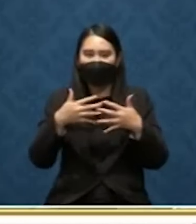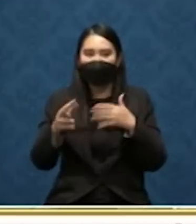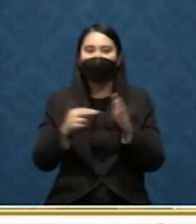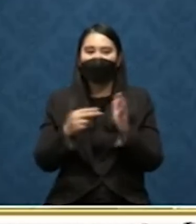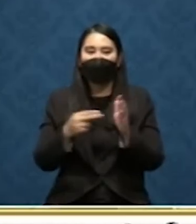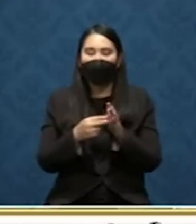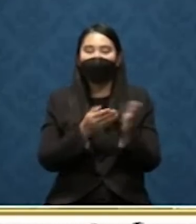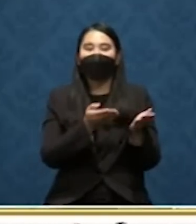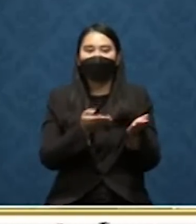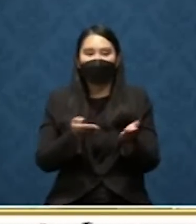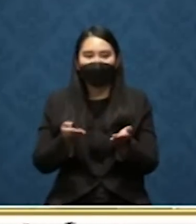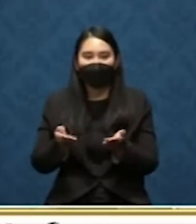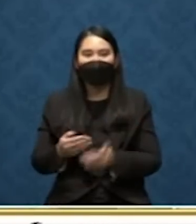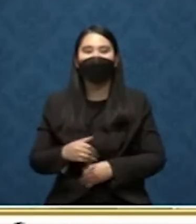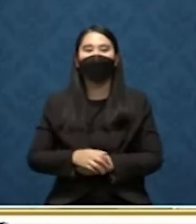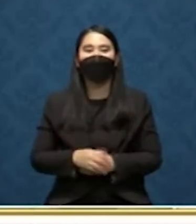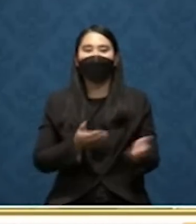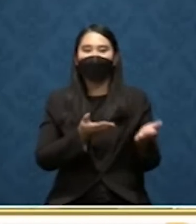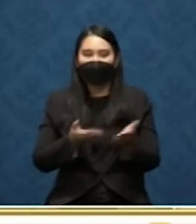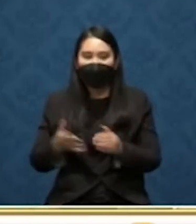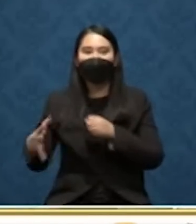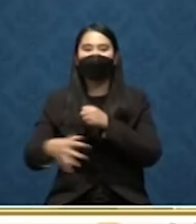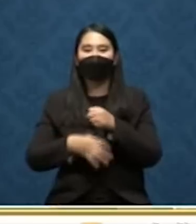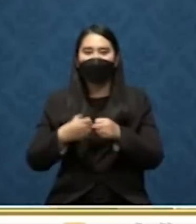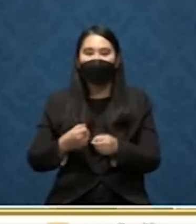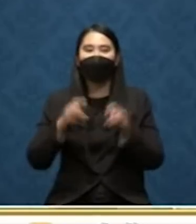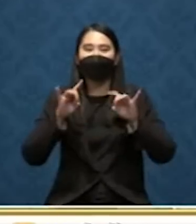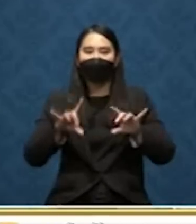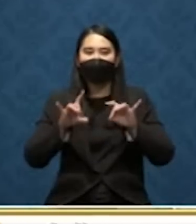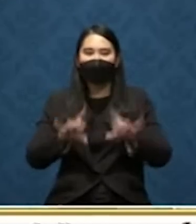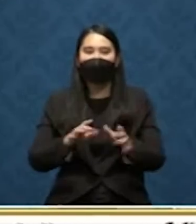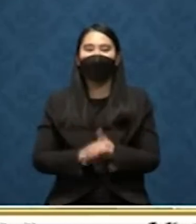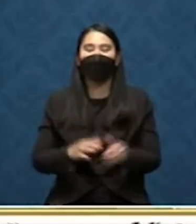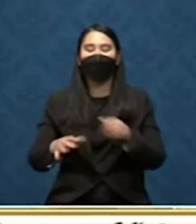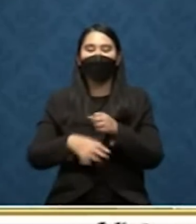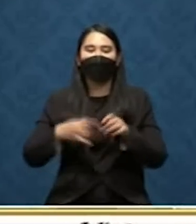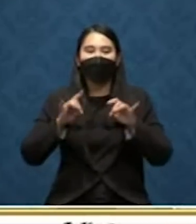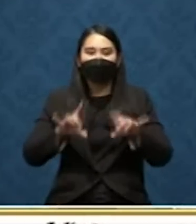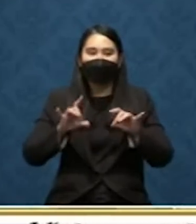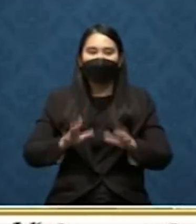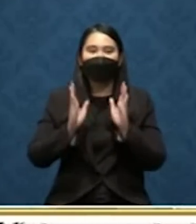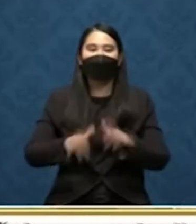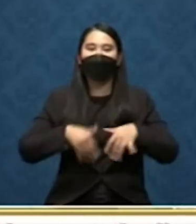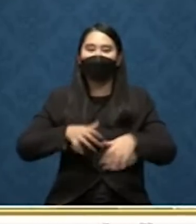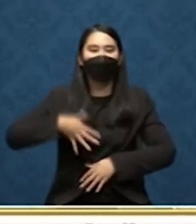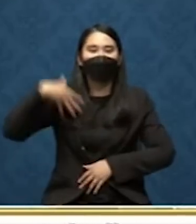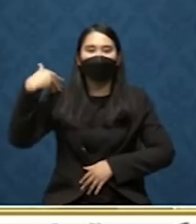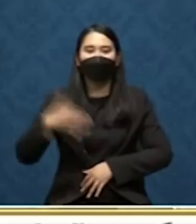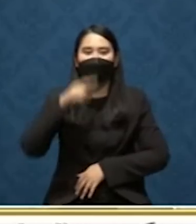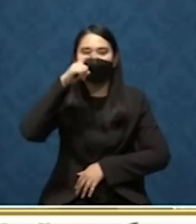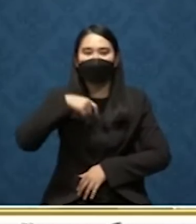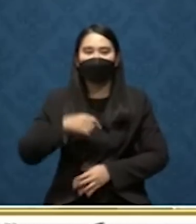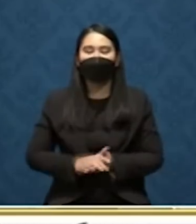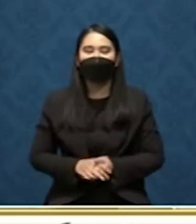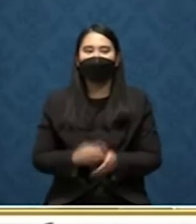บโจนให้เข้ามาปร้นประเทศของเรากระทําย่ำยีขืนใจพี่น้องประชาชนในบ้านหันี้